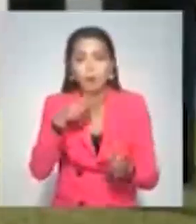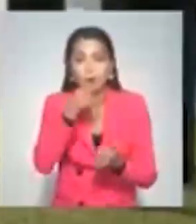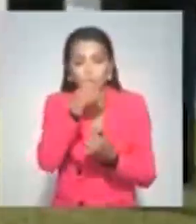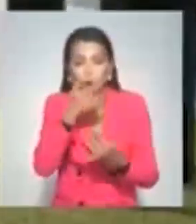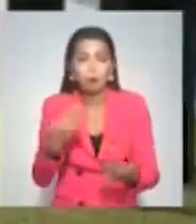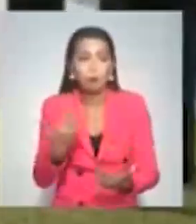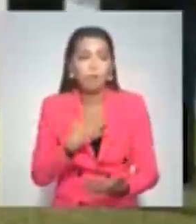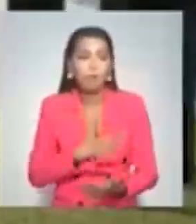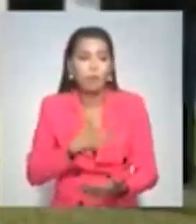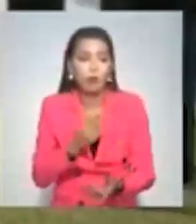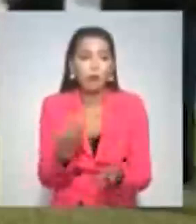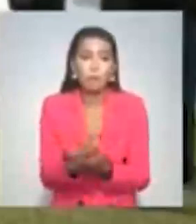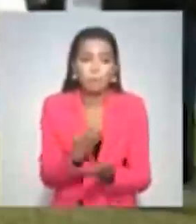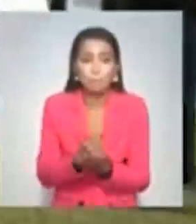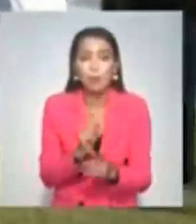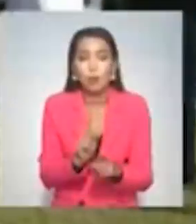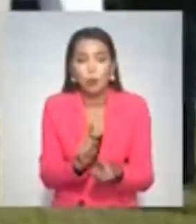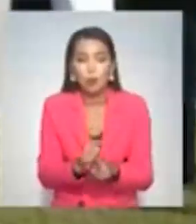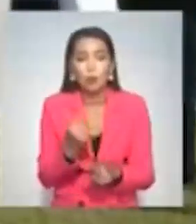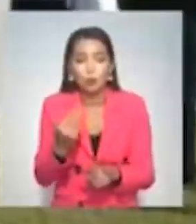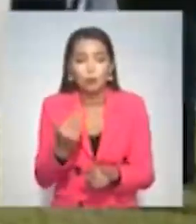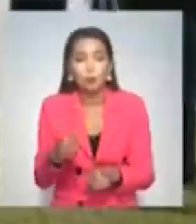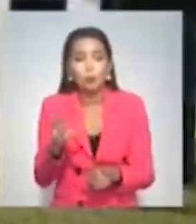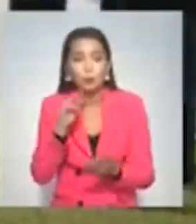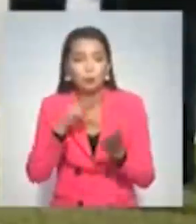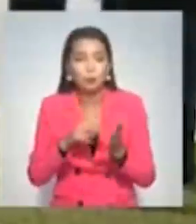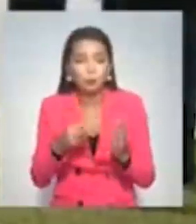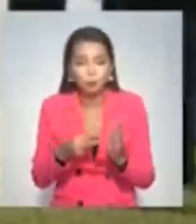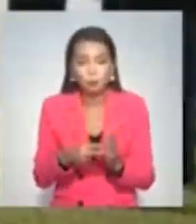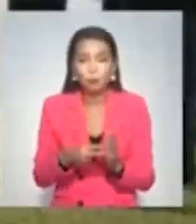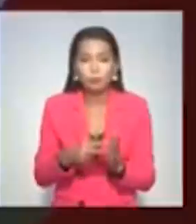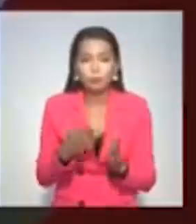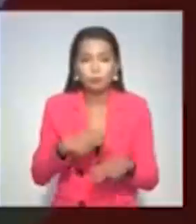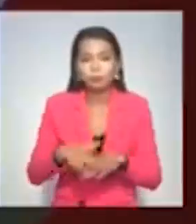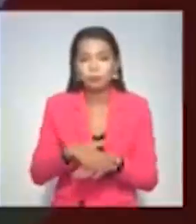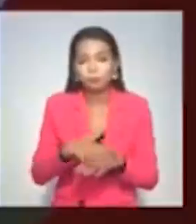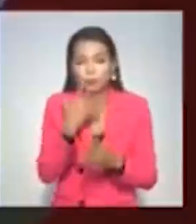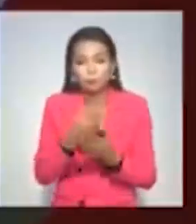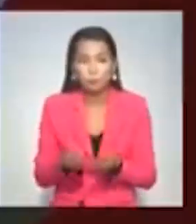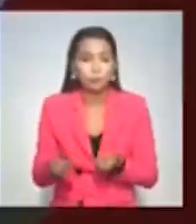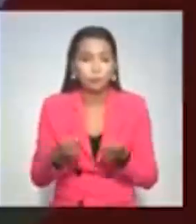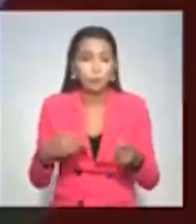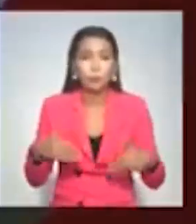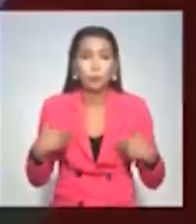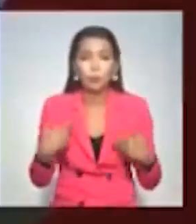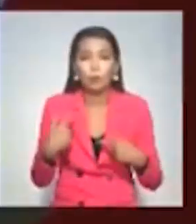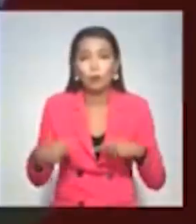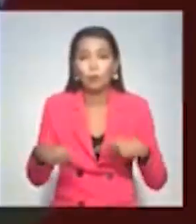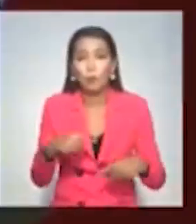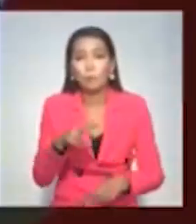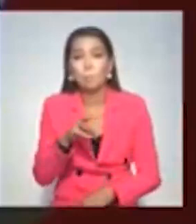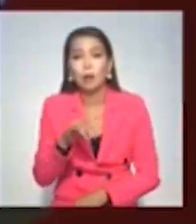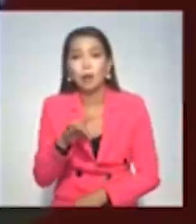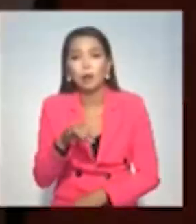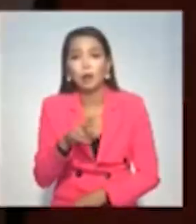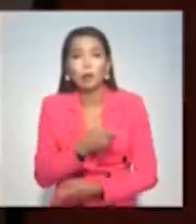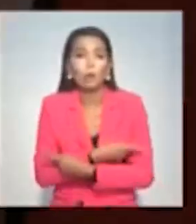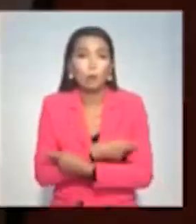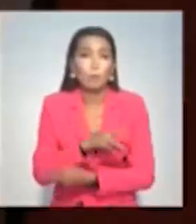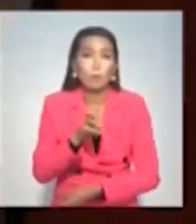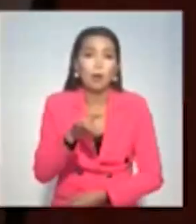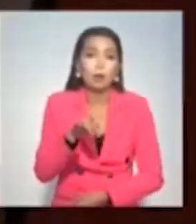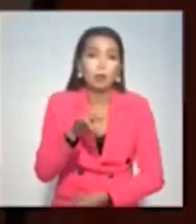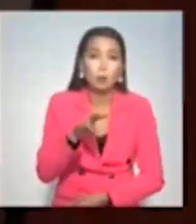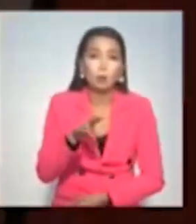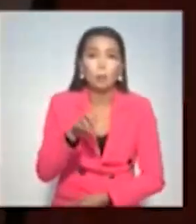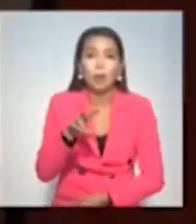волнуют. Разрабатывают проекты, которые они могут реализовать по возвращению на родину. Футболки Марадоны и Пеле, футбольные мячи